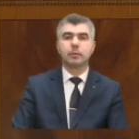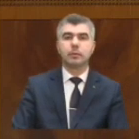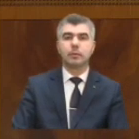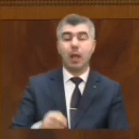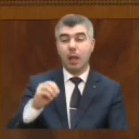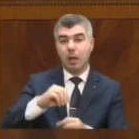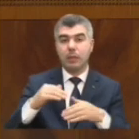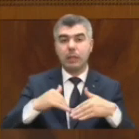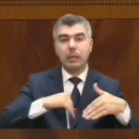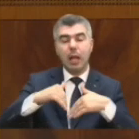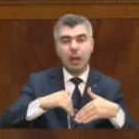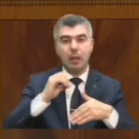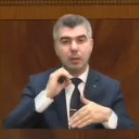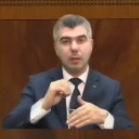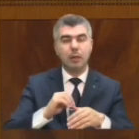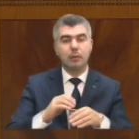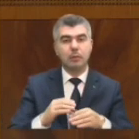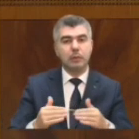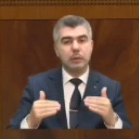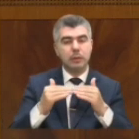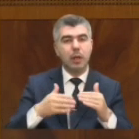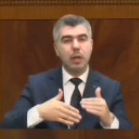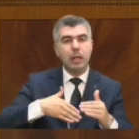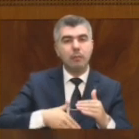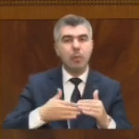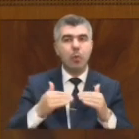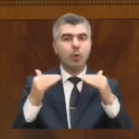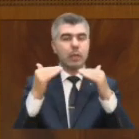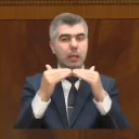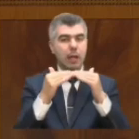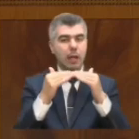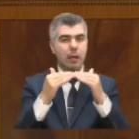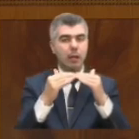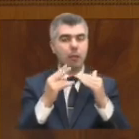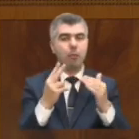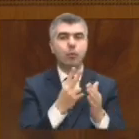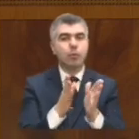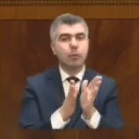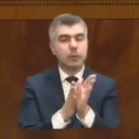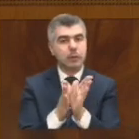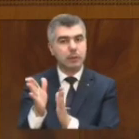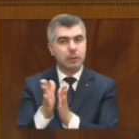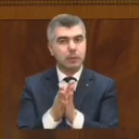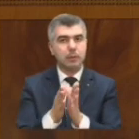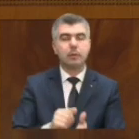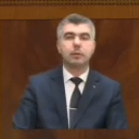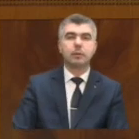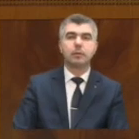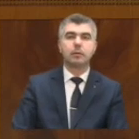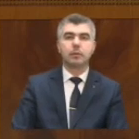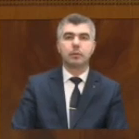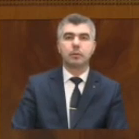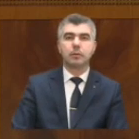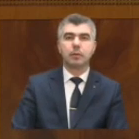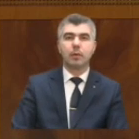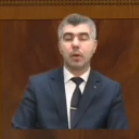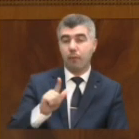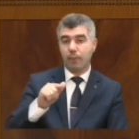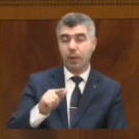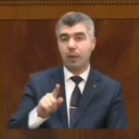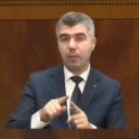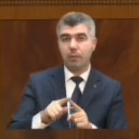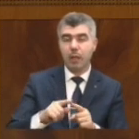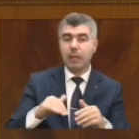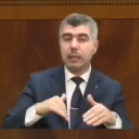وكذلك طريق الرابطة ما بين قلميم وطاطا ما بين بوزيكارن وتغجيشت وفم الحسن،